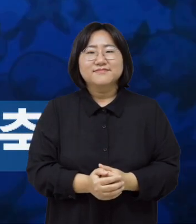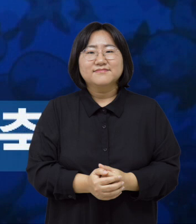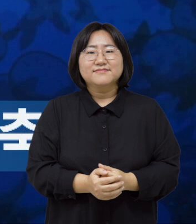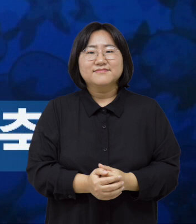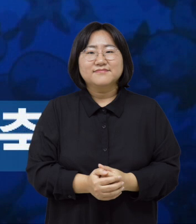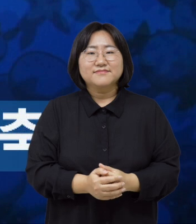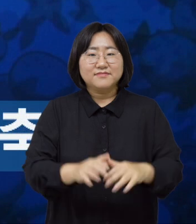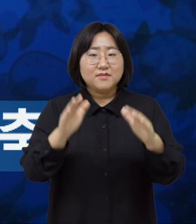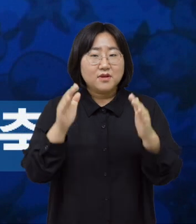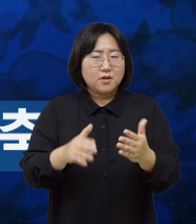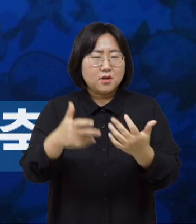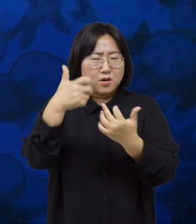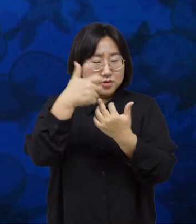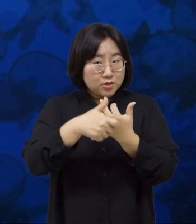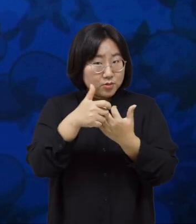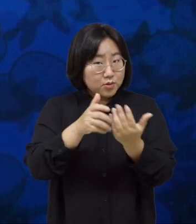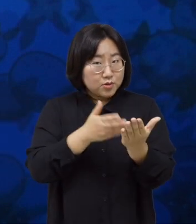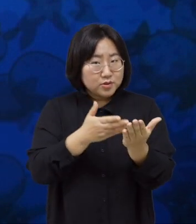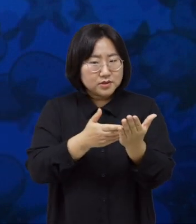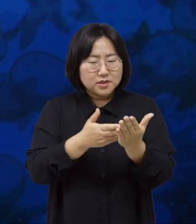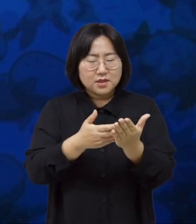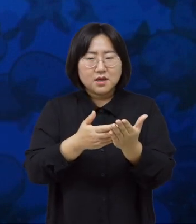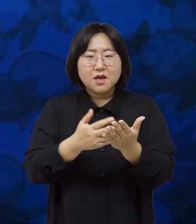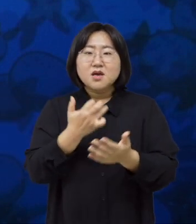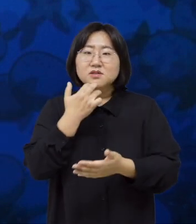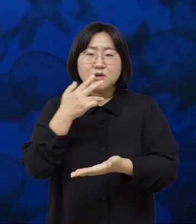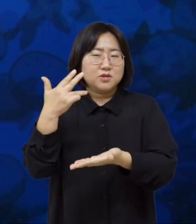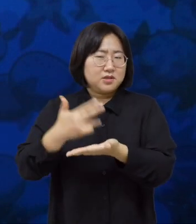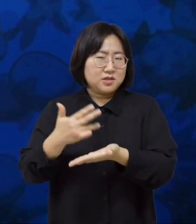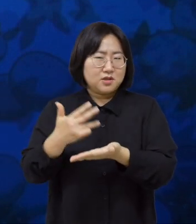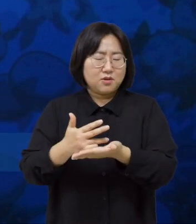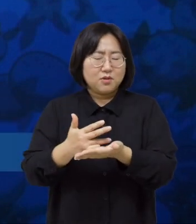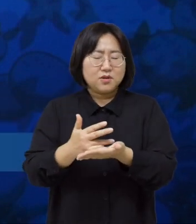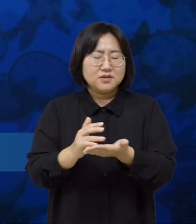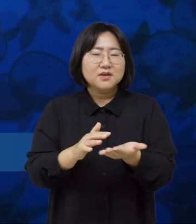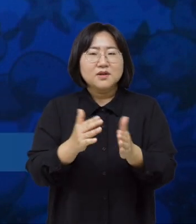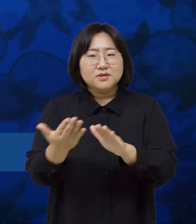지금까지 생생 지구촌이었습니다.